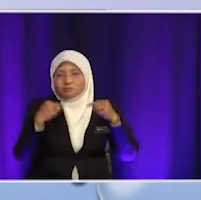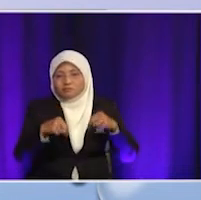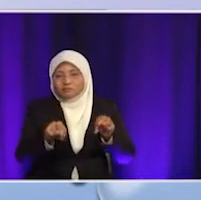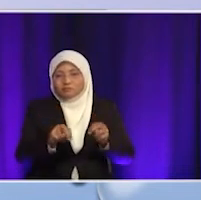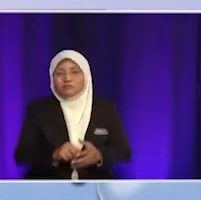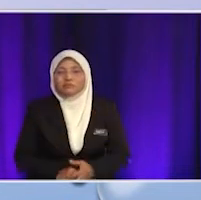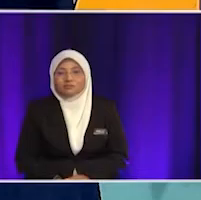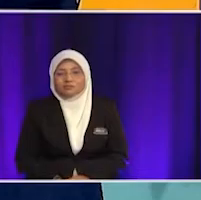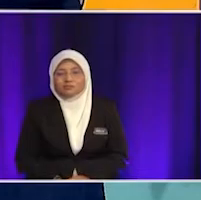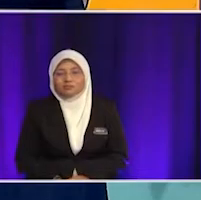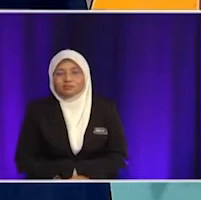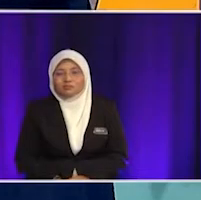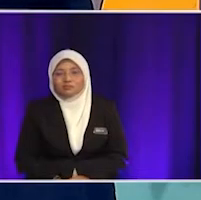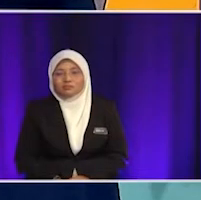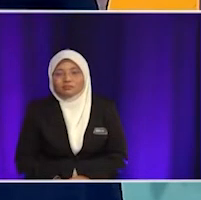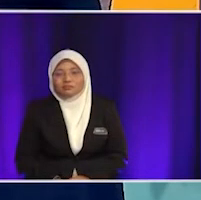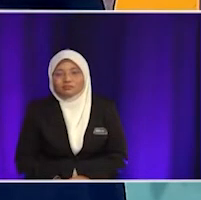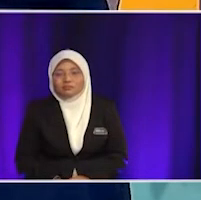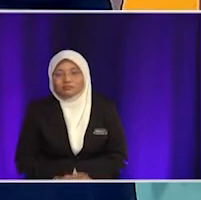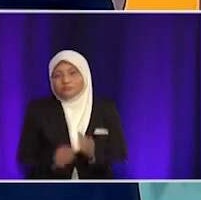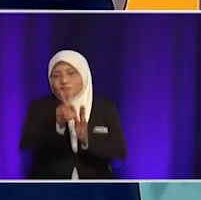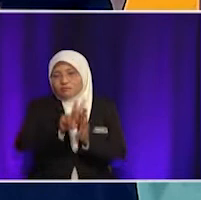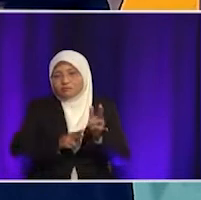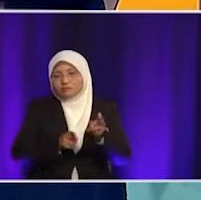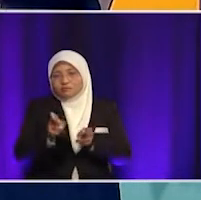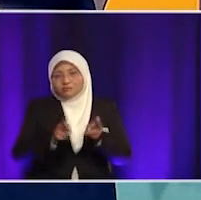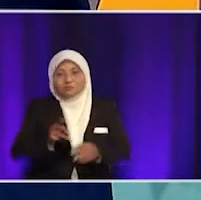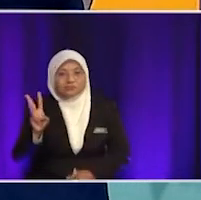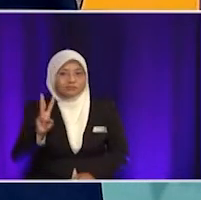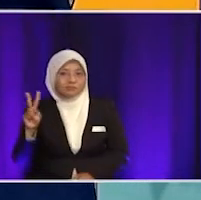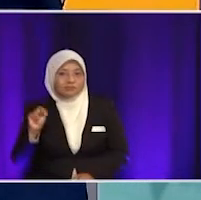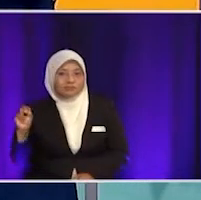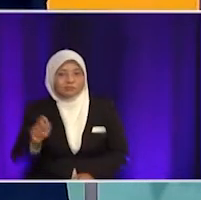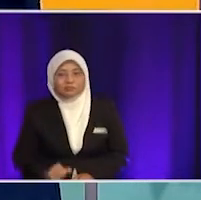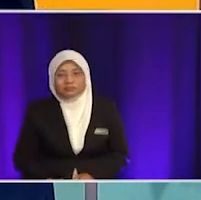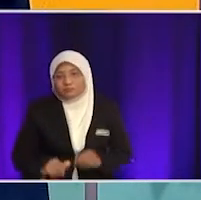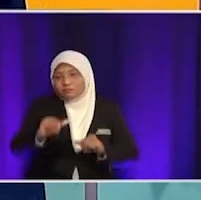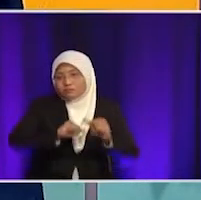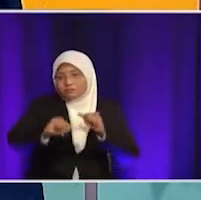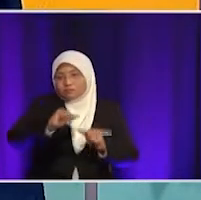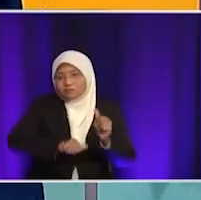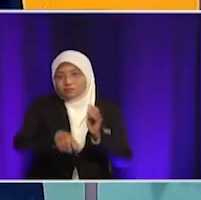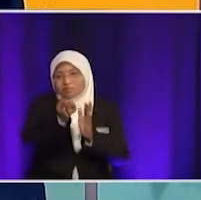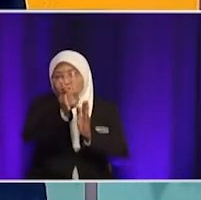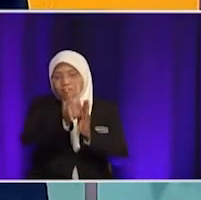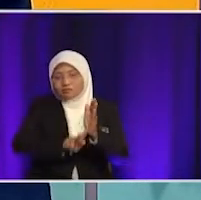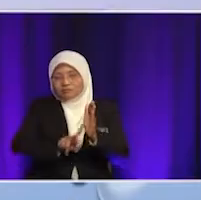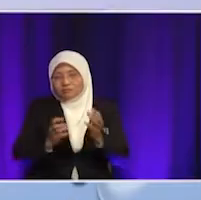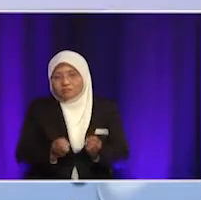oke itu Usahawan dan keusahawan yang pula ialah tiwiti pengembangan perniagaan secara